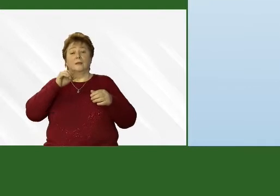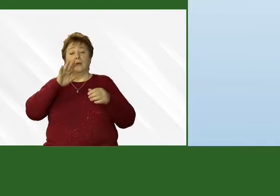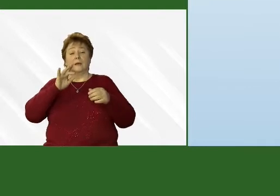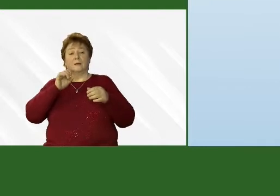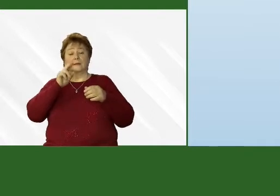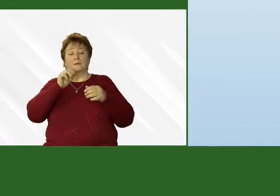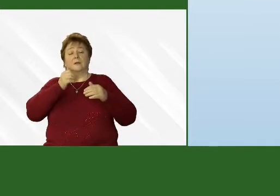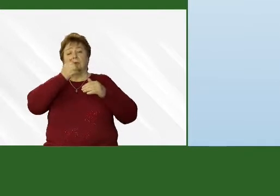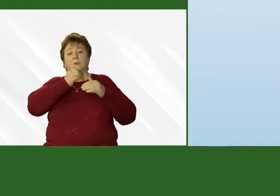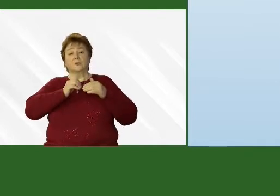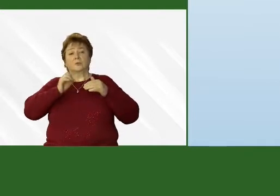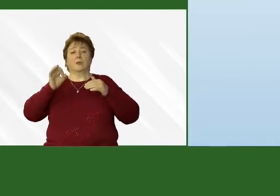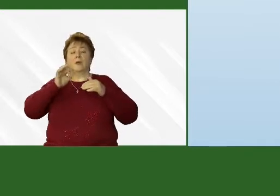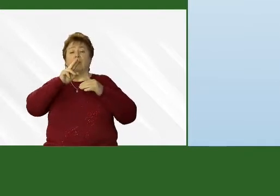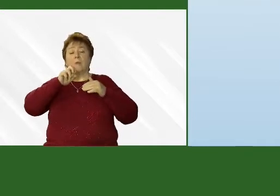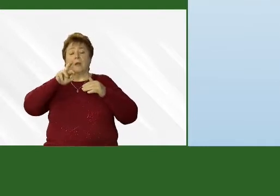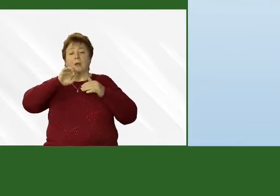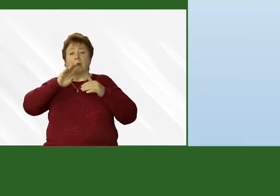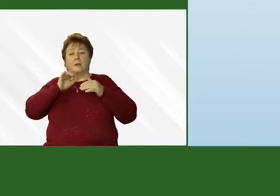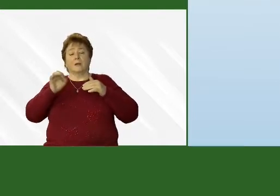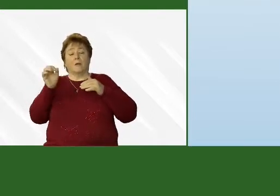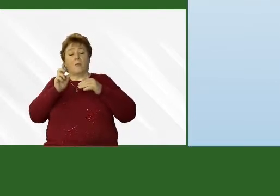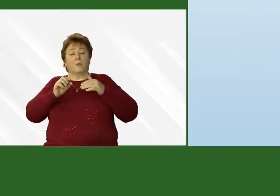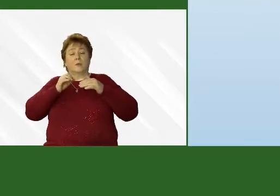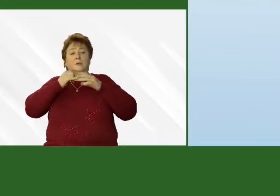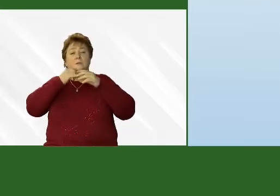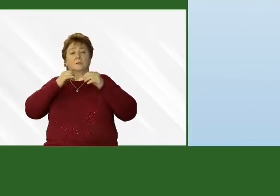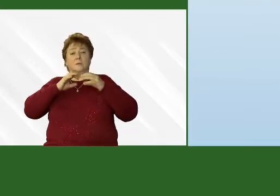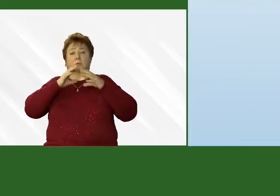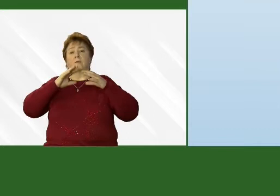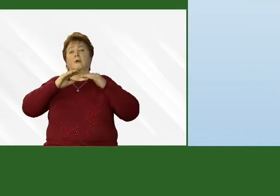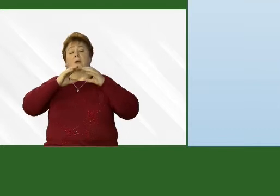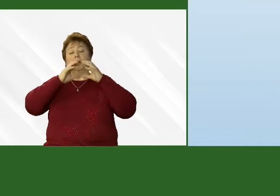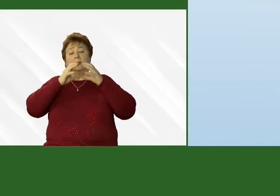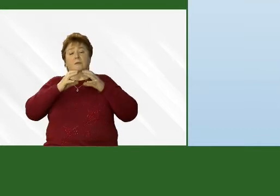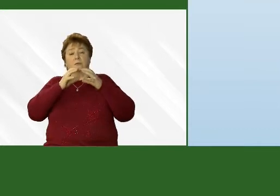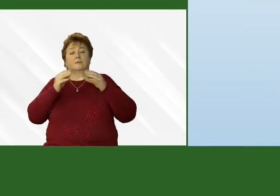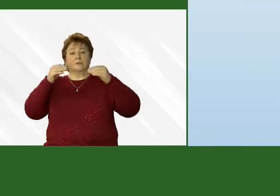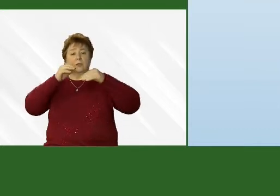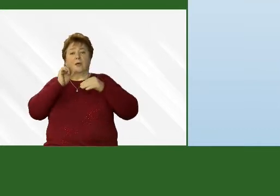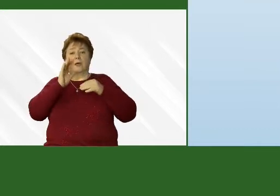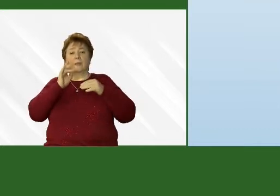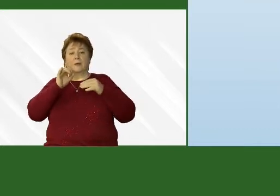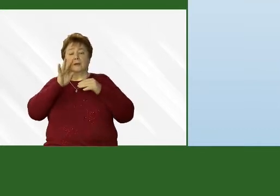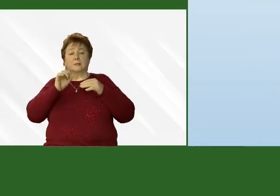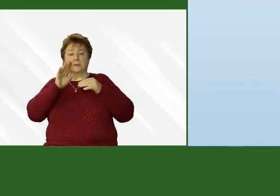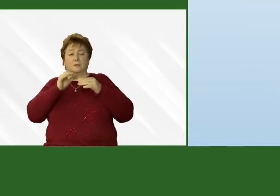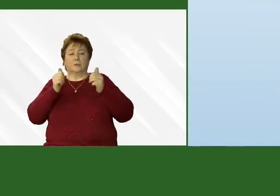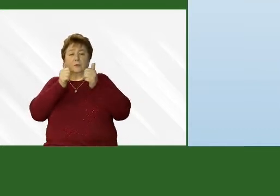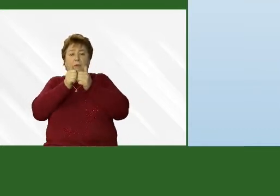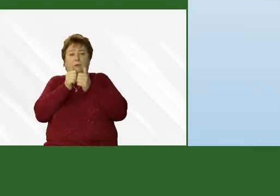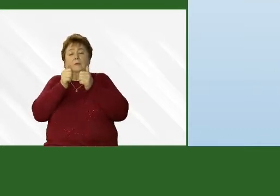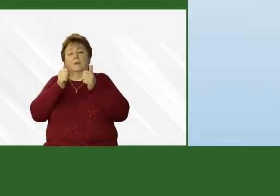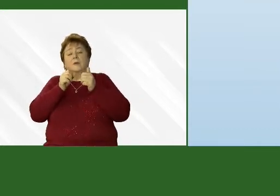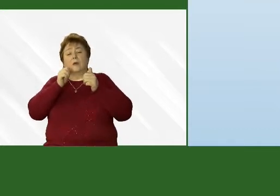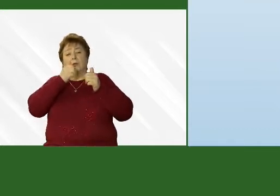Антарктика – южная полярная область земного шара, включающая Антарктиду и прилегающие к